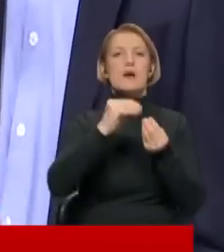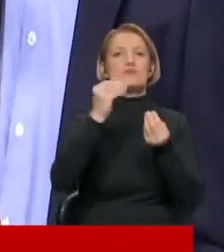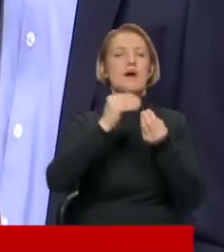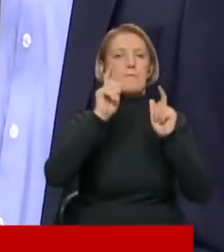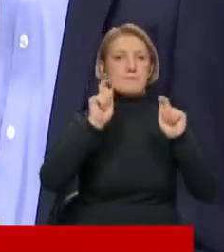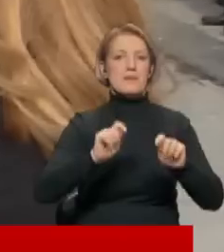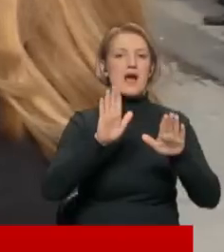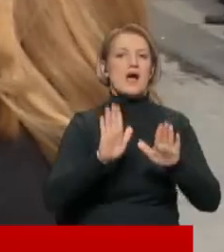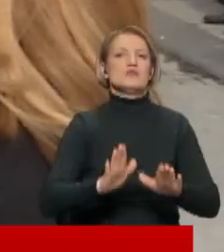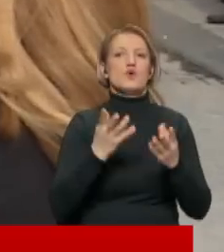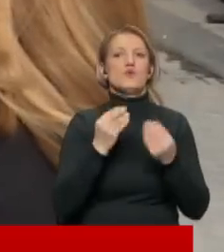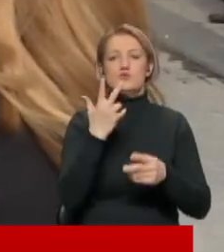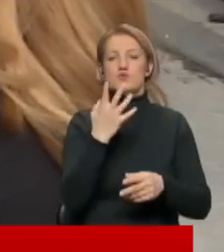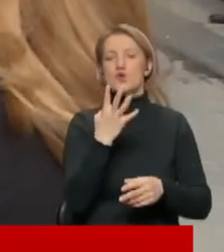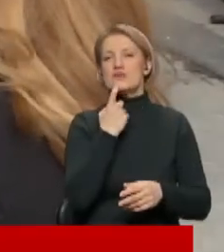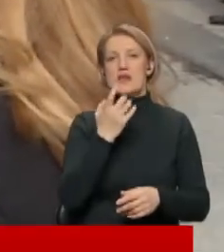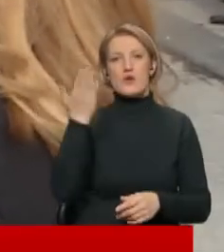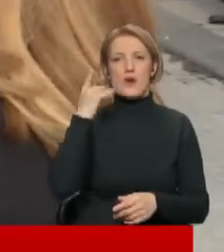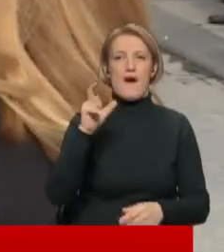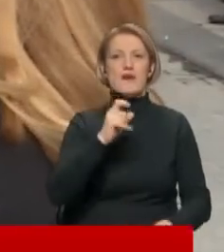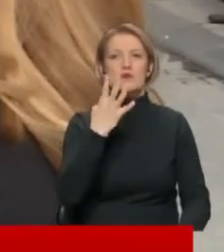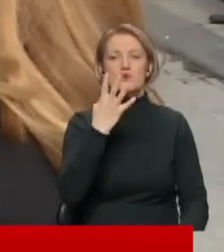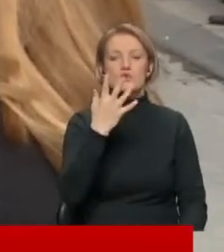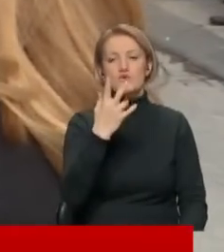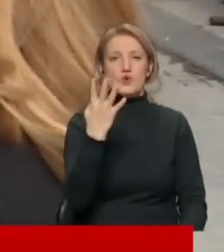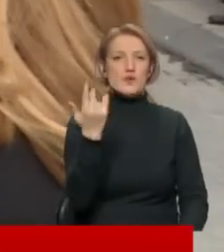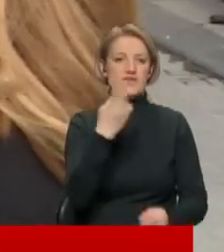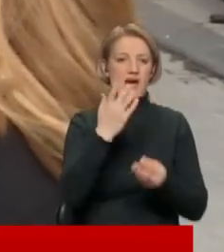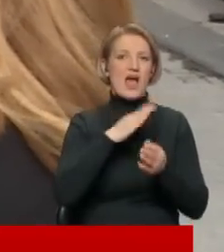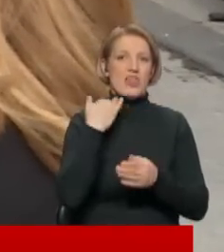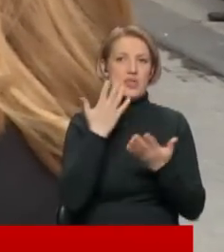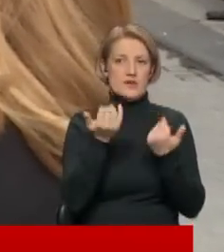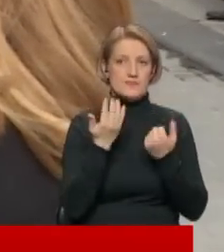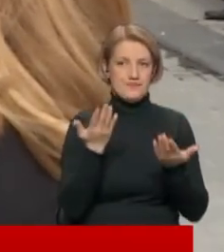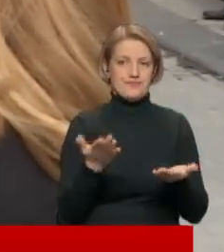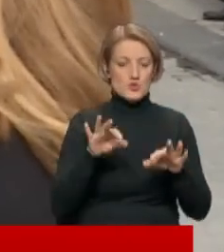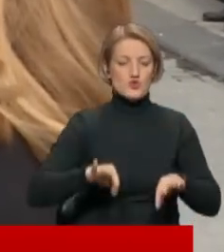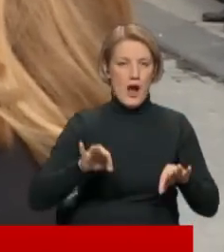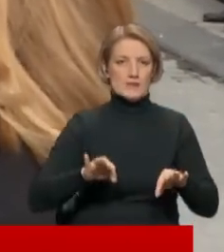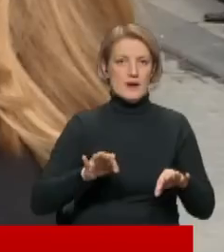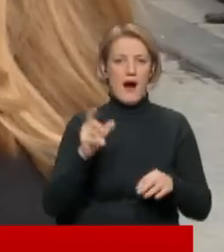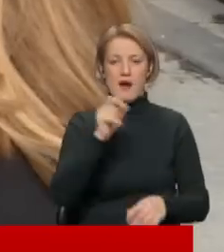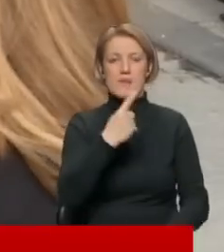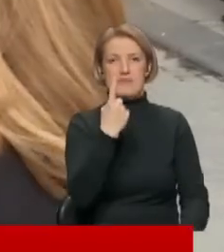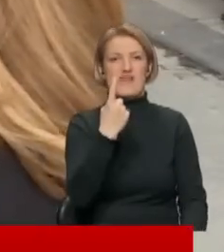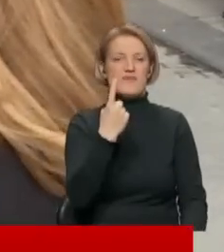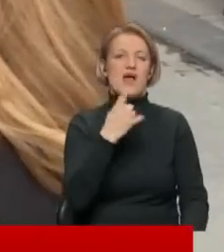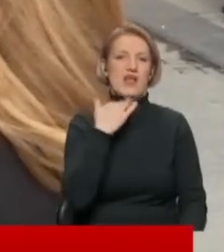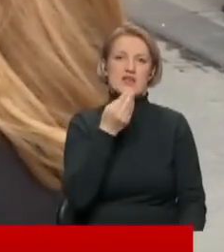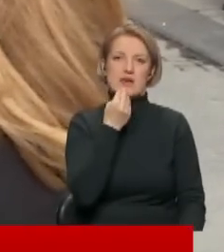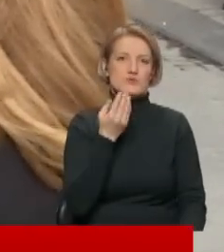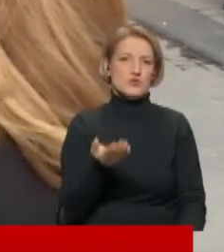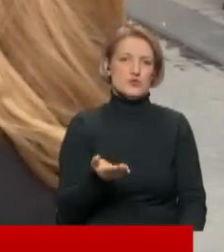kalıcı olamıyor maalesef ayda 3-4 kez et yiyecektik şu an yani Ayda bir kere et ancak